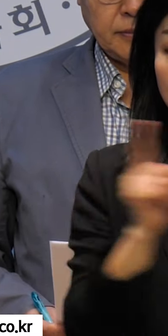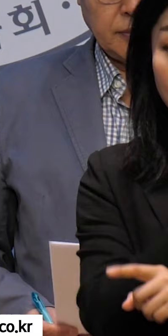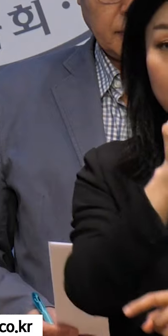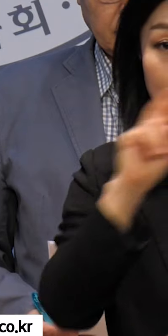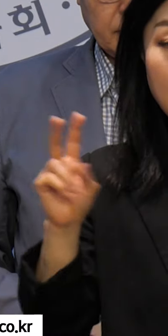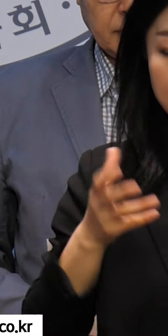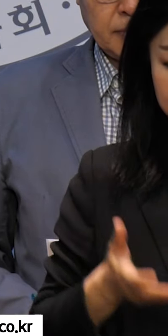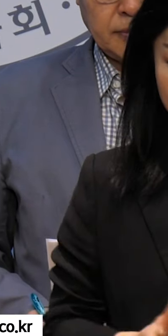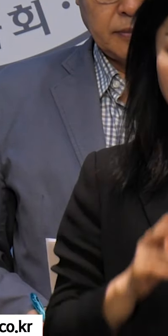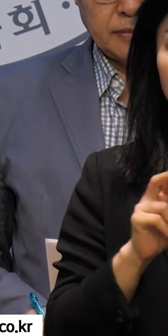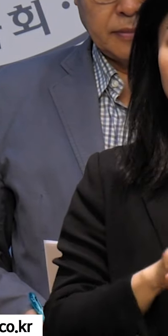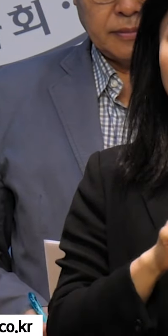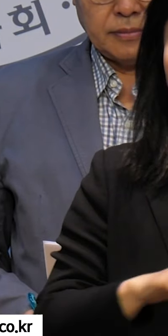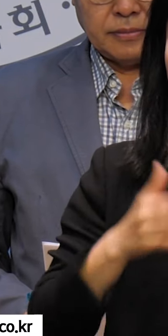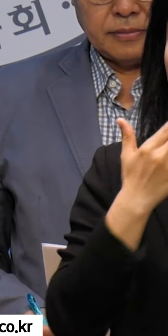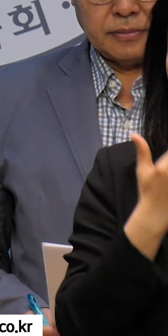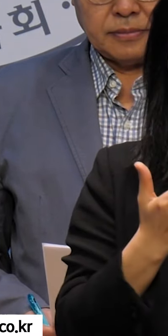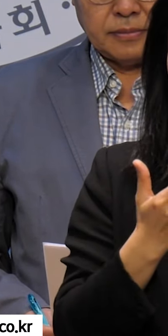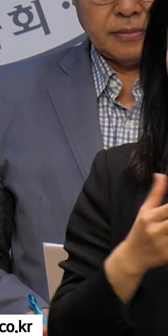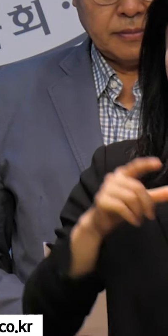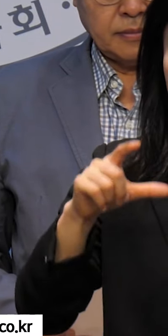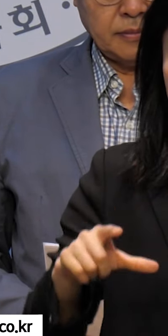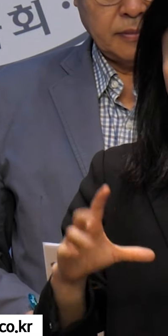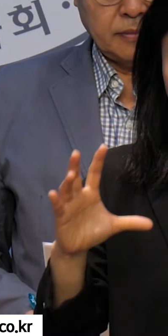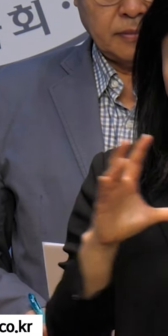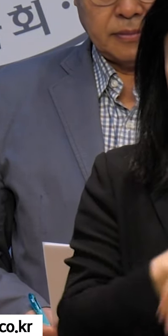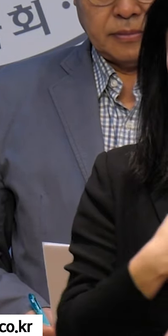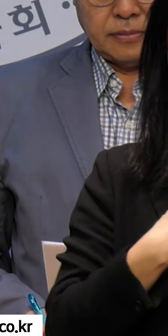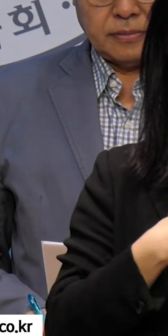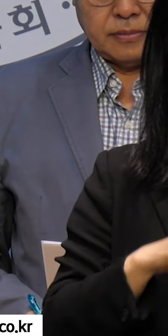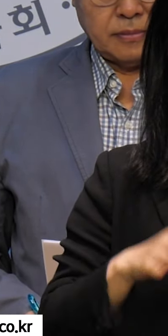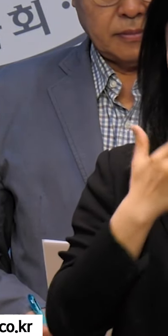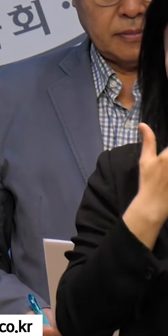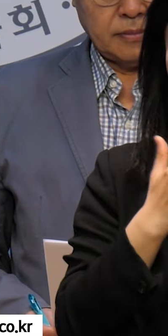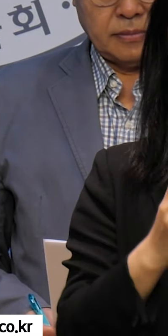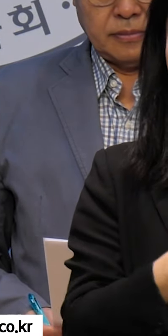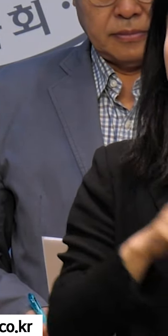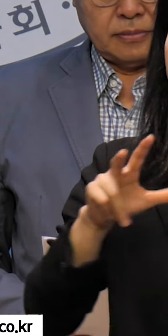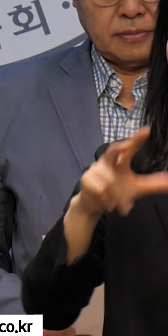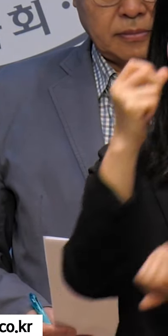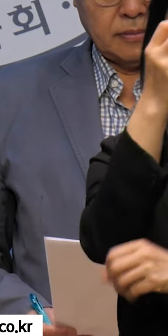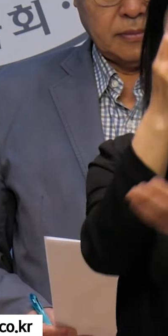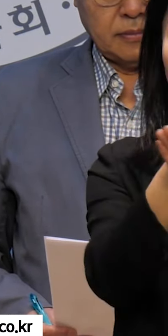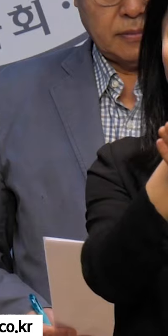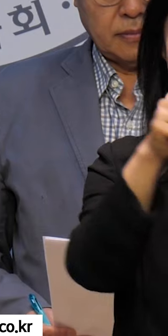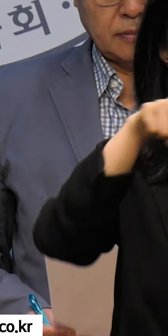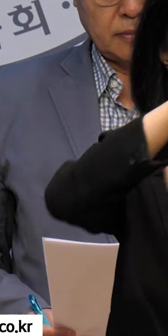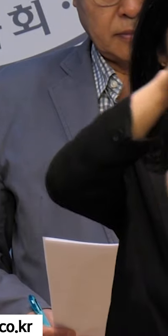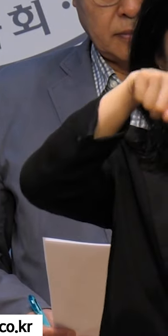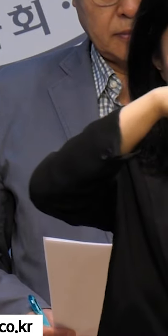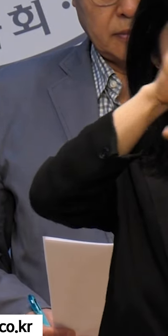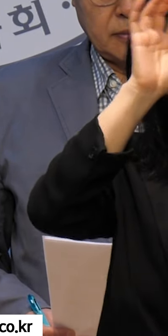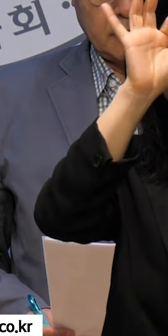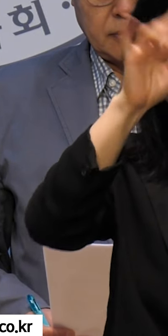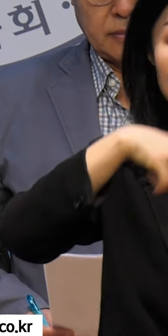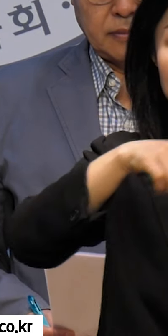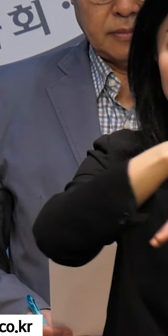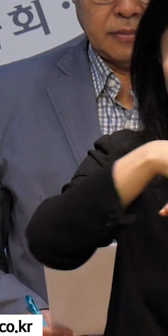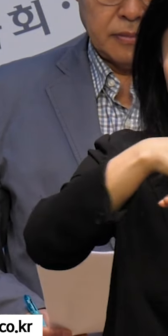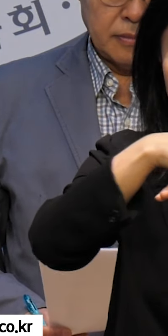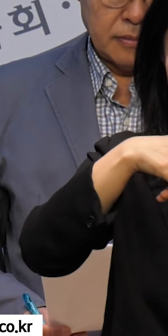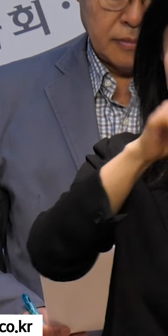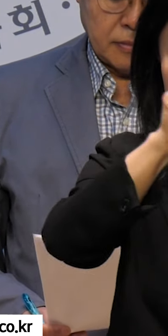고령화, 지역 소멸의 파고를 헤쳐나갈 수 없다. 현재의 헌법, 국가 운영의 정치 행정